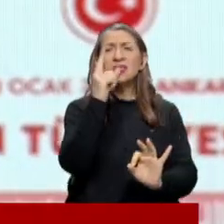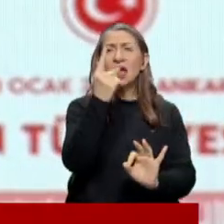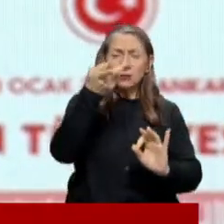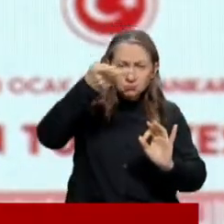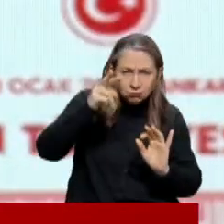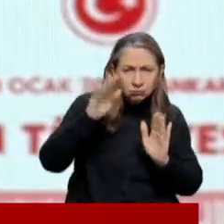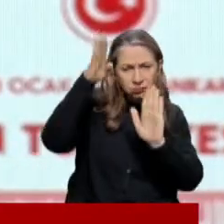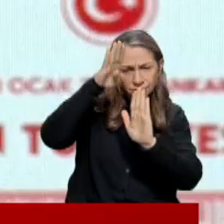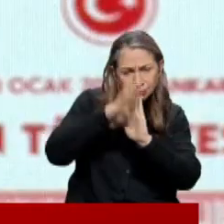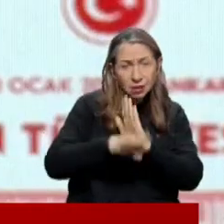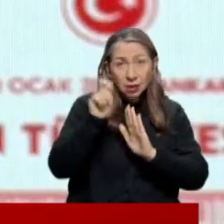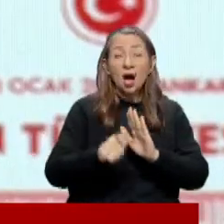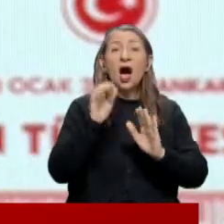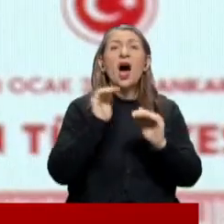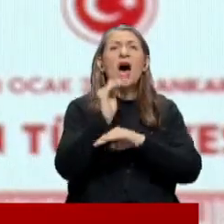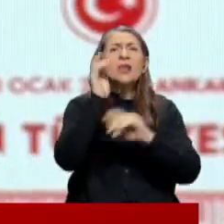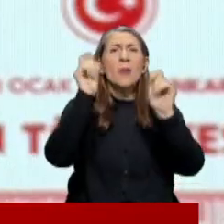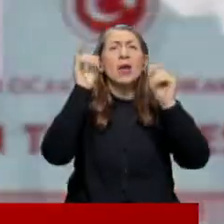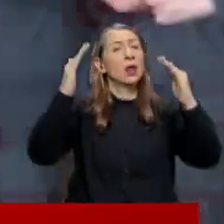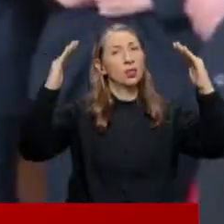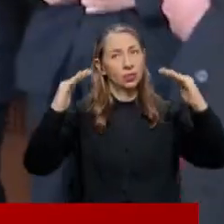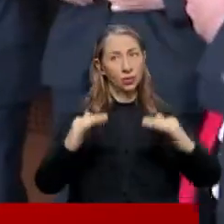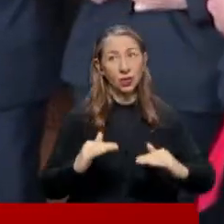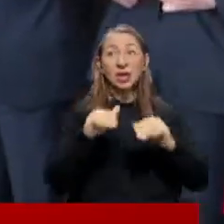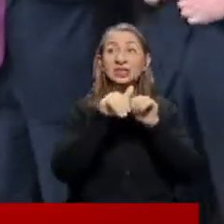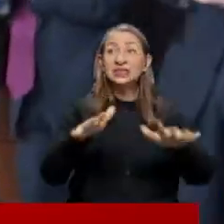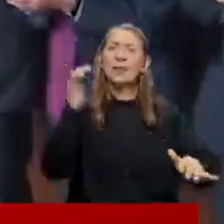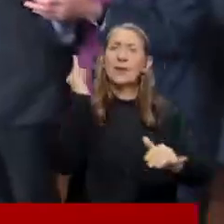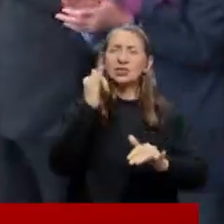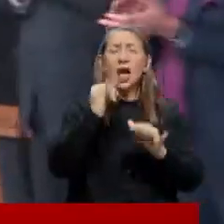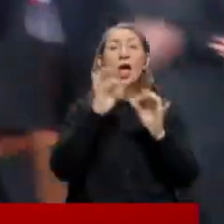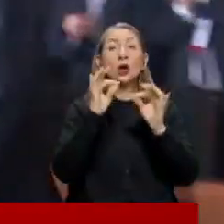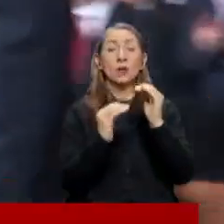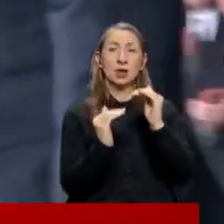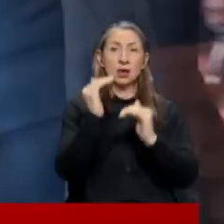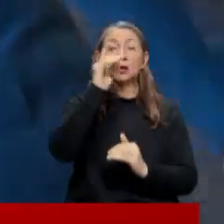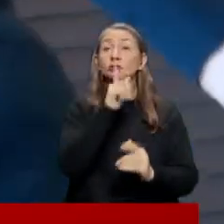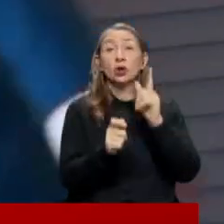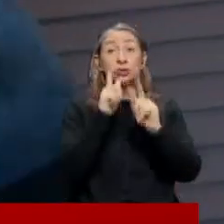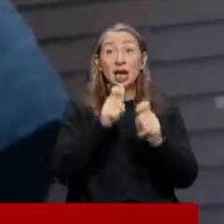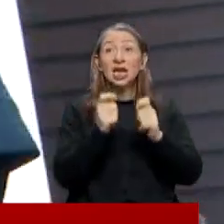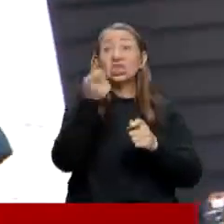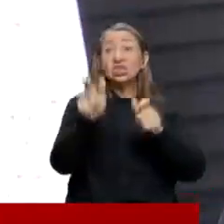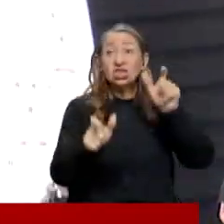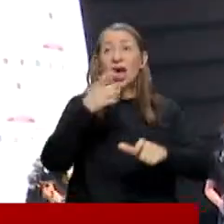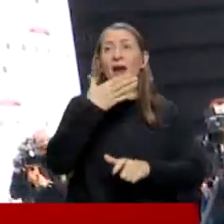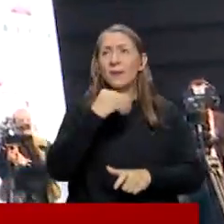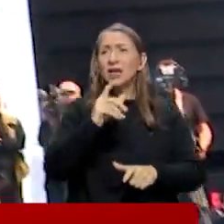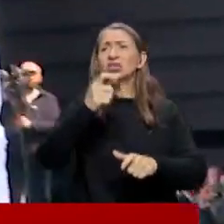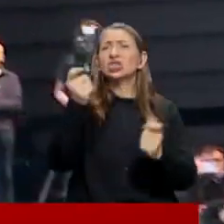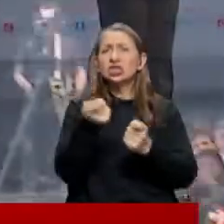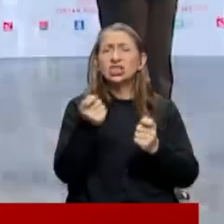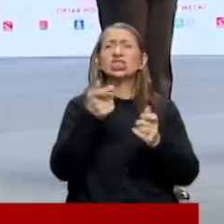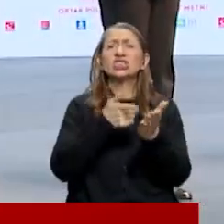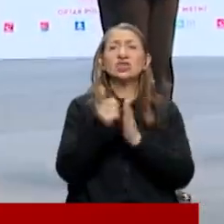haneye indireceğiz. Hayat pahalılığını sonlandıracağız. Sistem eleştirisi ekonomiyi ayağa kaldıracak vaatler. İşçiye, emekliye, çalışana,